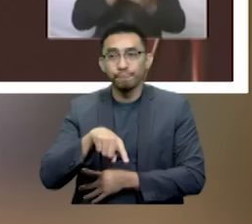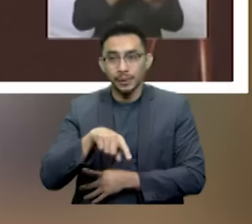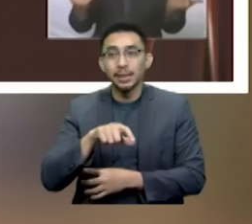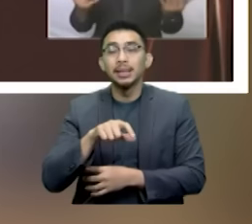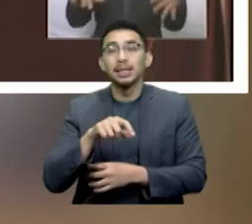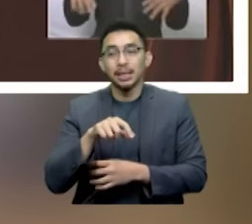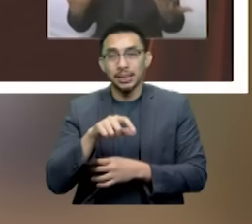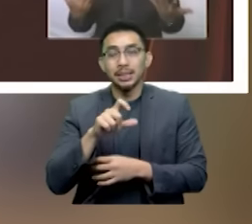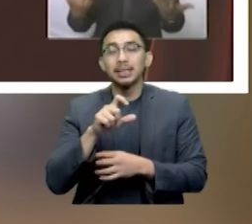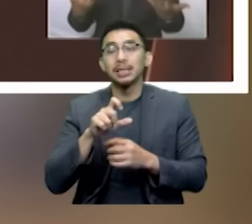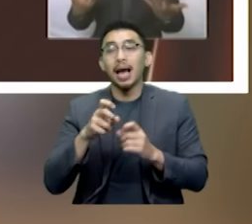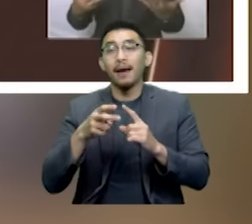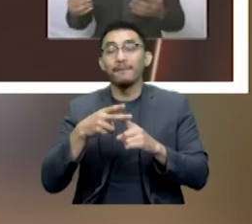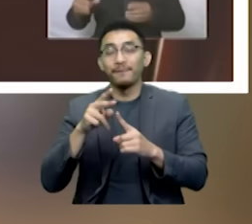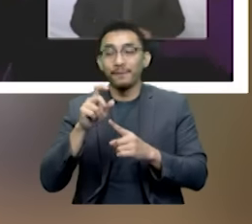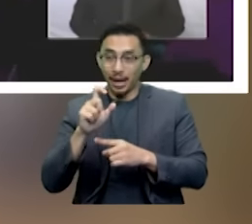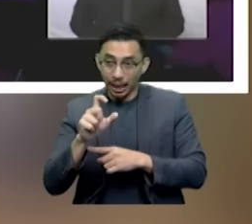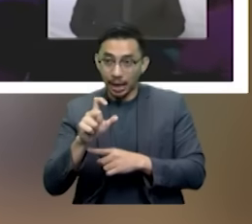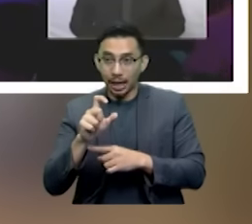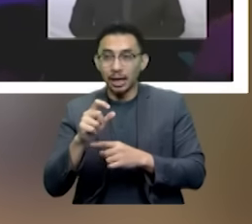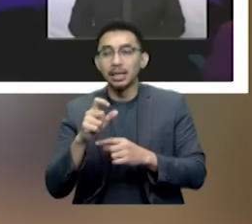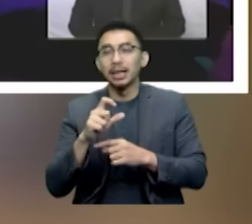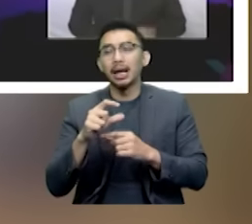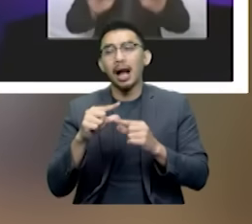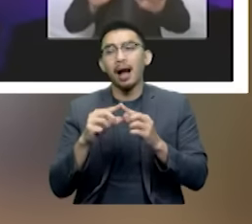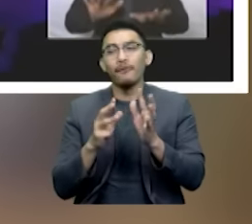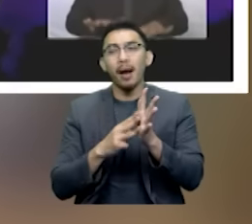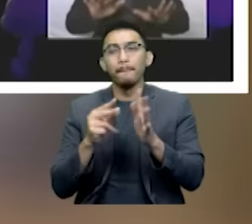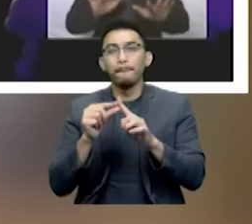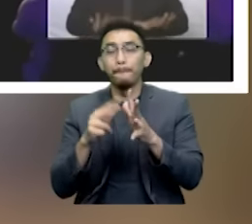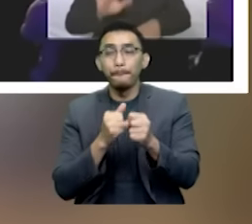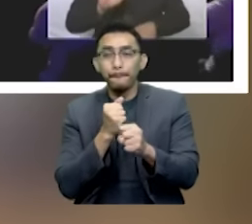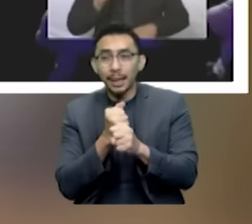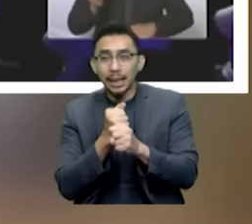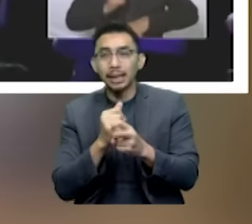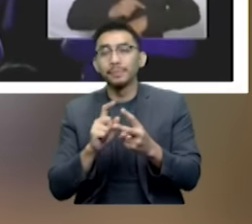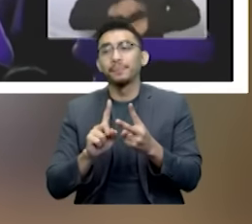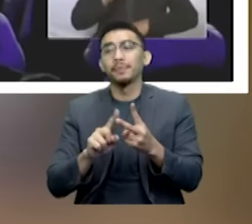itu nggak ada calon yang hebat sendirian. Dia